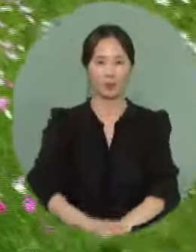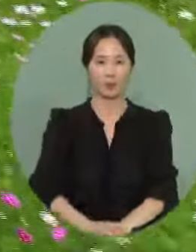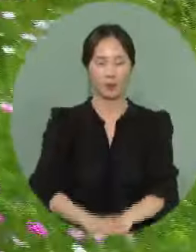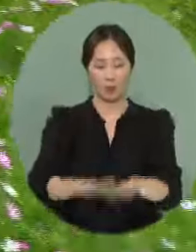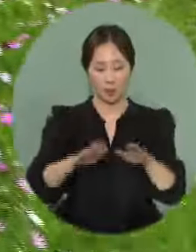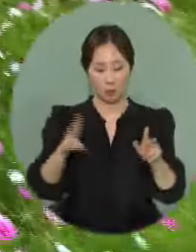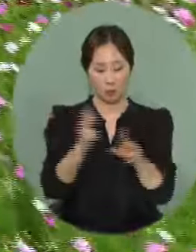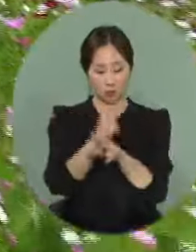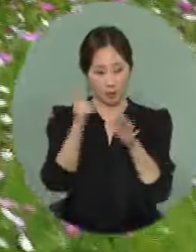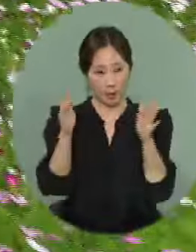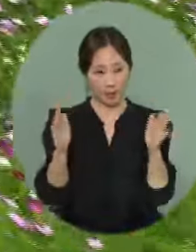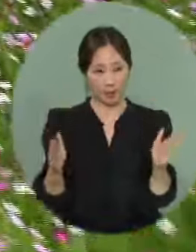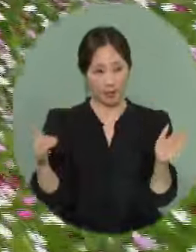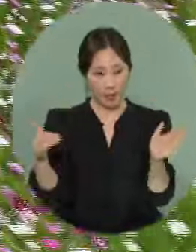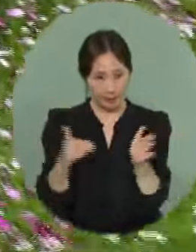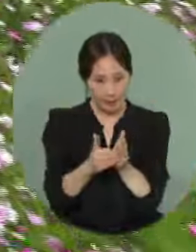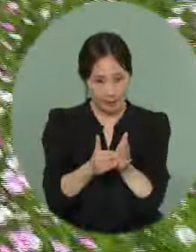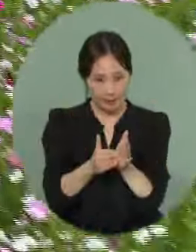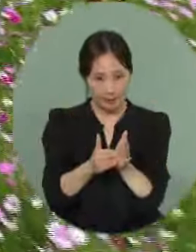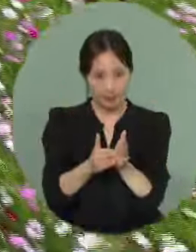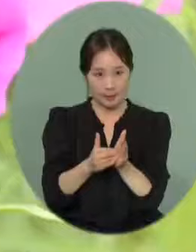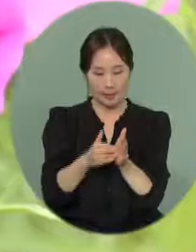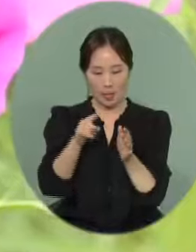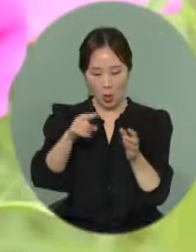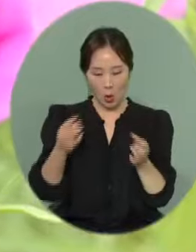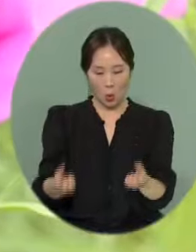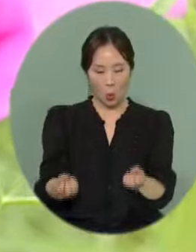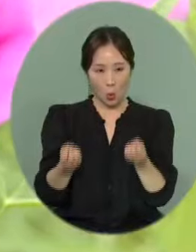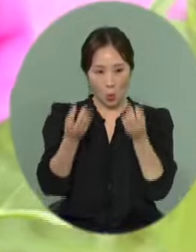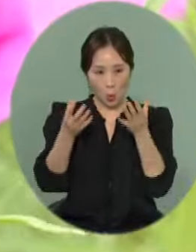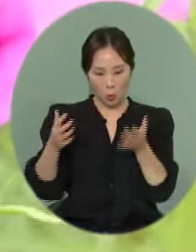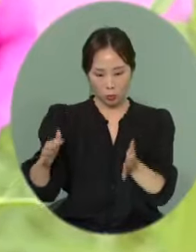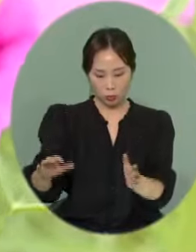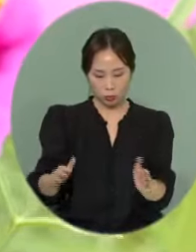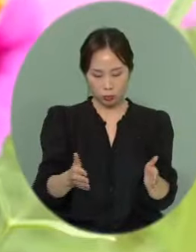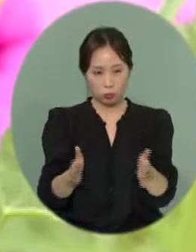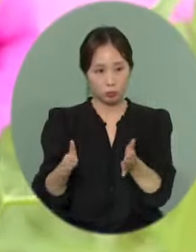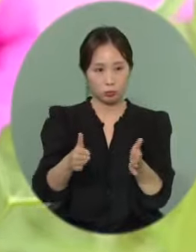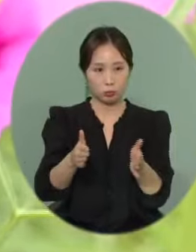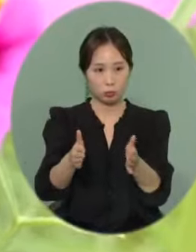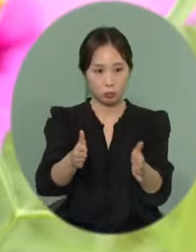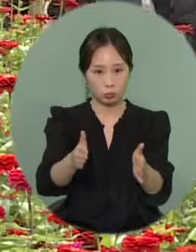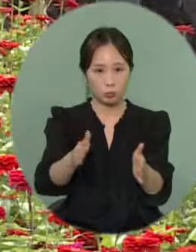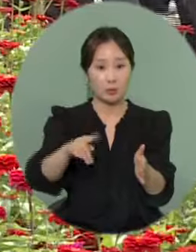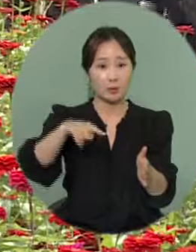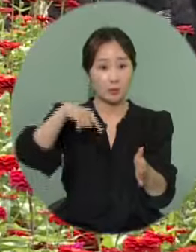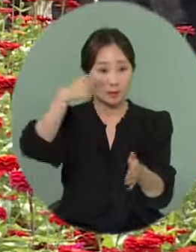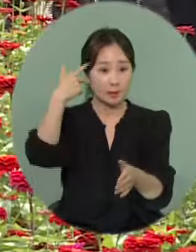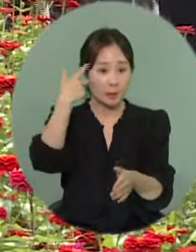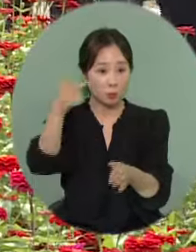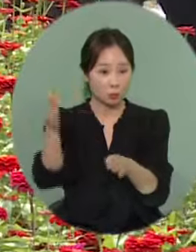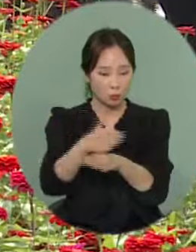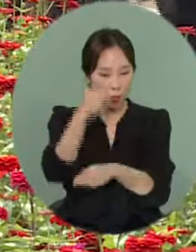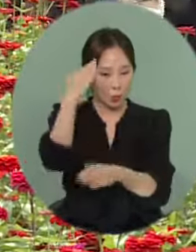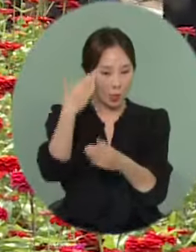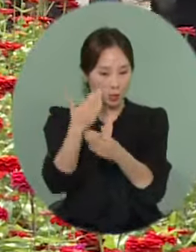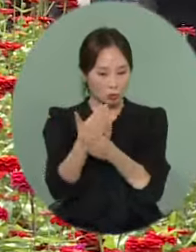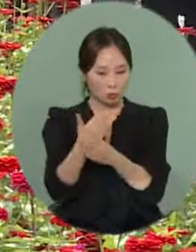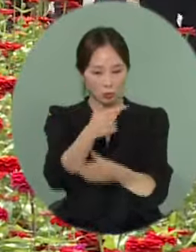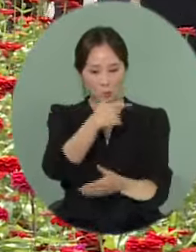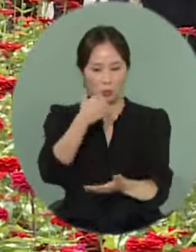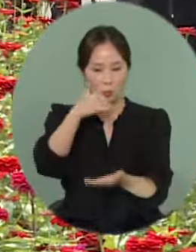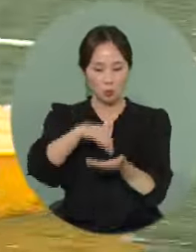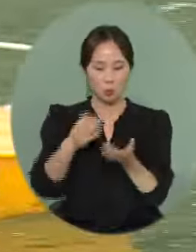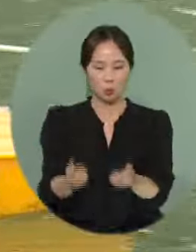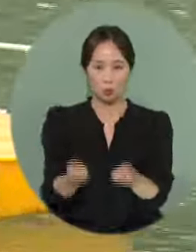이번 주말까지 영산강을 따라 화려하게 펼쳐질 가을꽃의 향연. 뒤를 이어 다음 주부터는 화순에서 고인돌